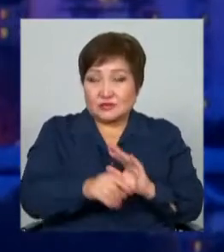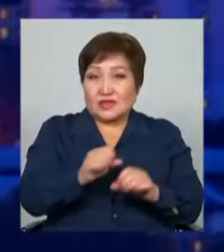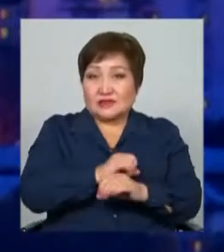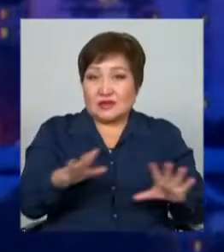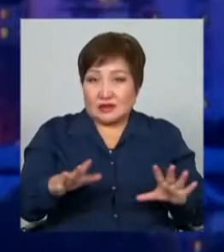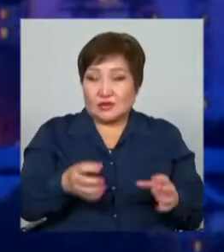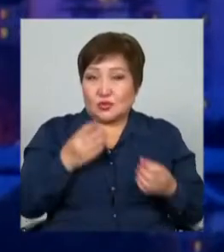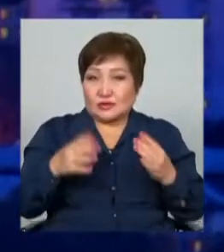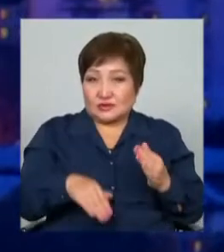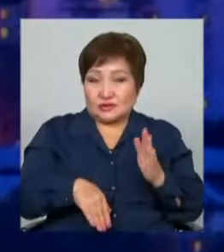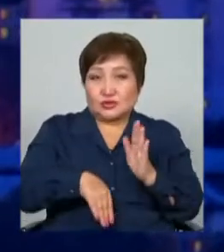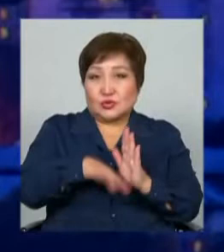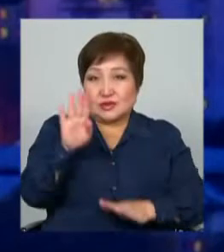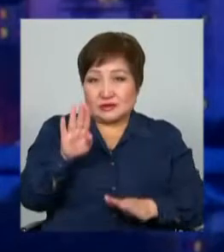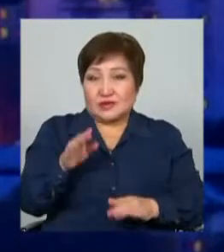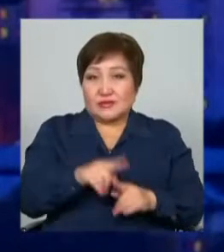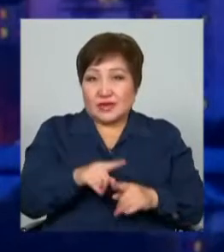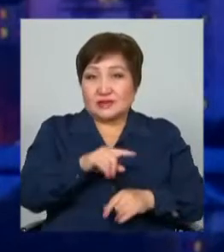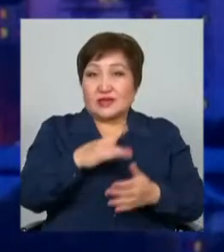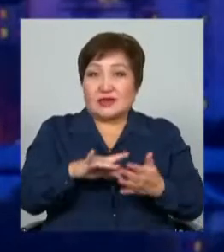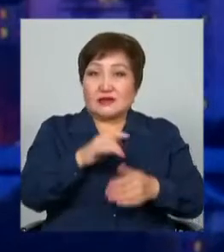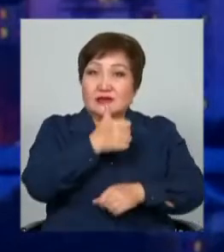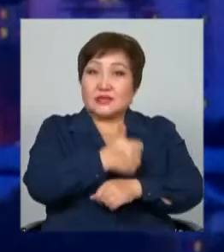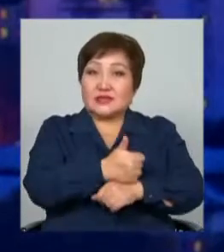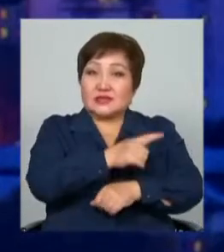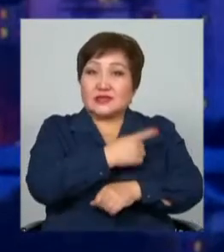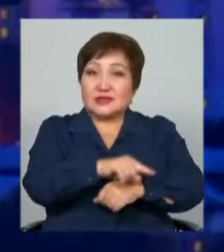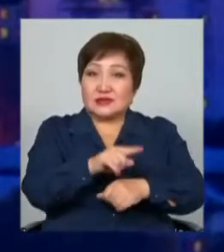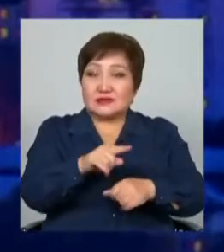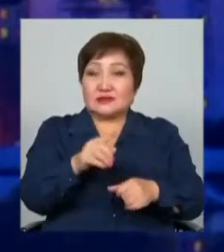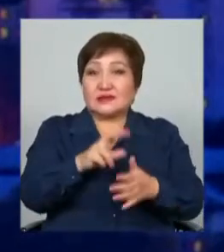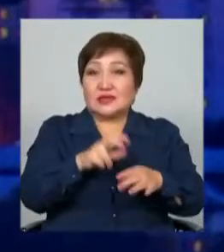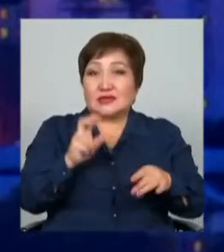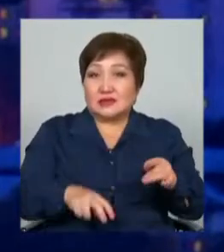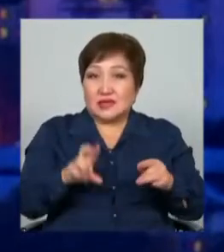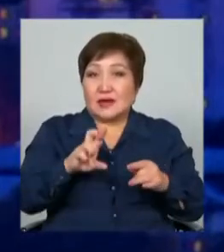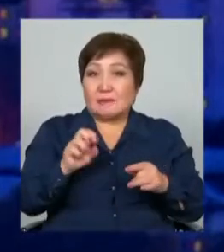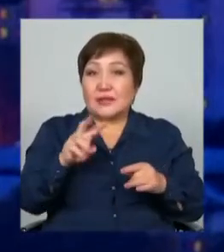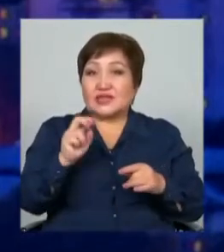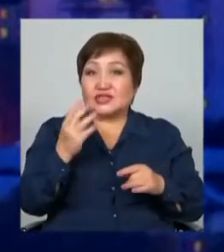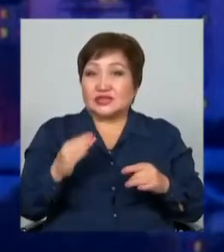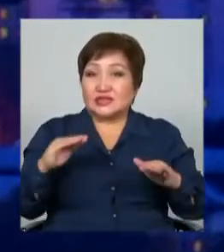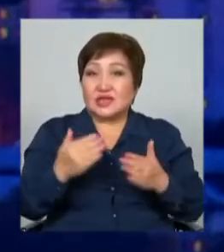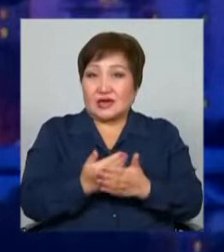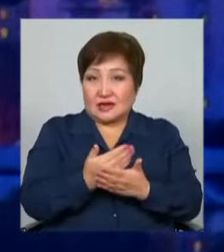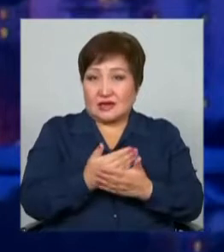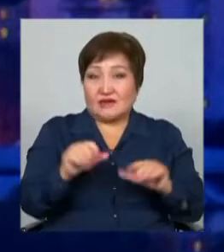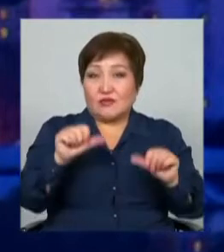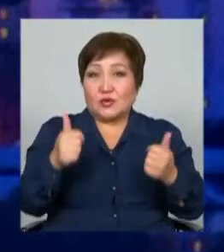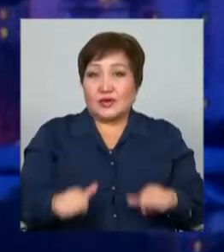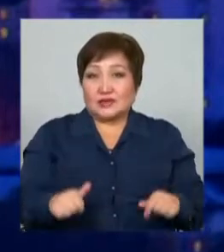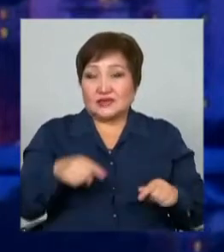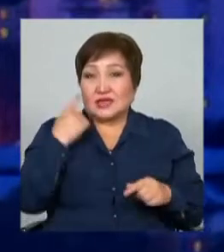жоғары. Алматы қаласының бас санитар дәрігері Жандарбек Бекшин жаңа вирустың сипаттамасына тоқталып, COVID-19-дың өзге